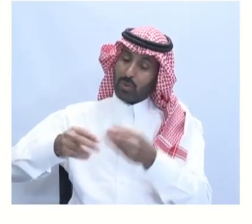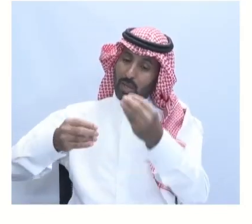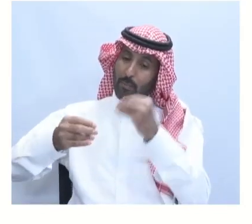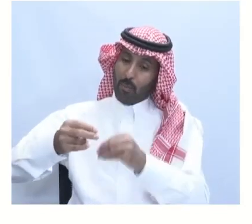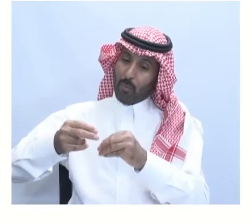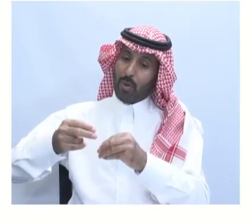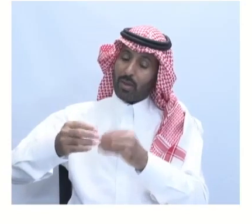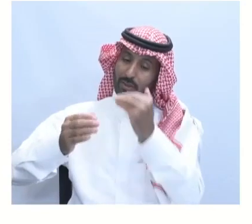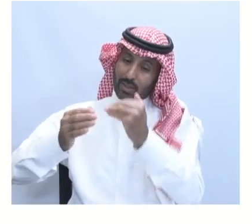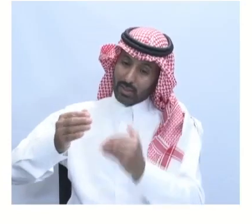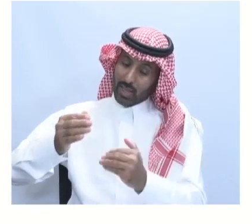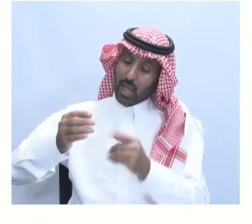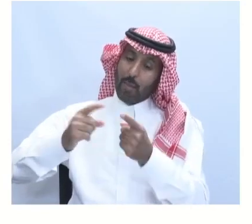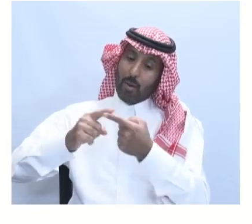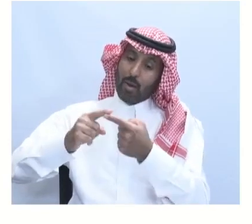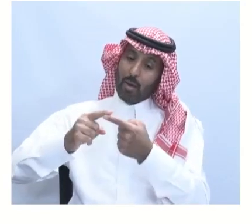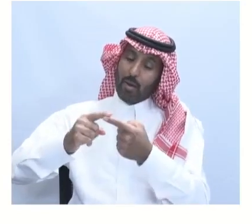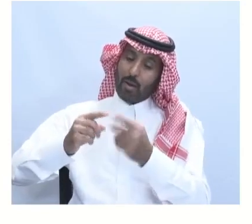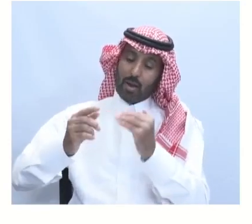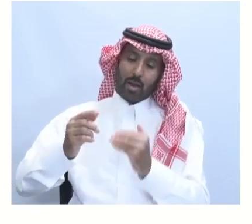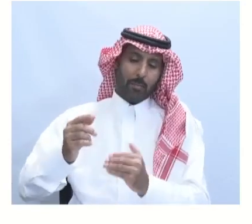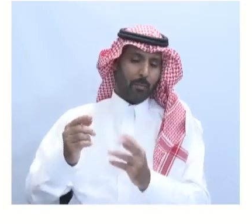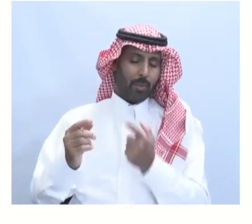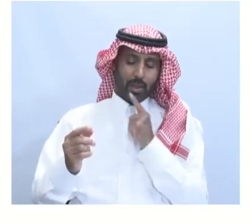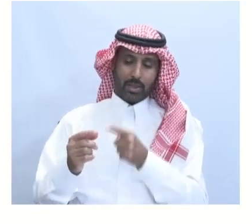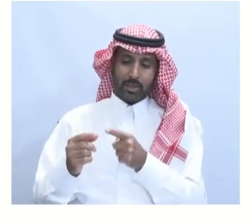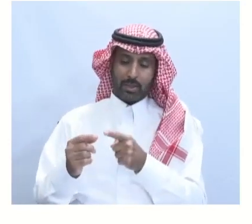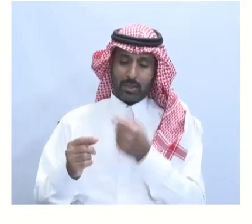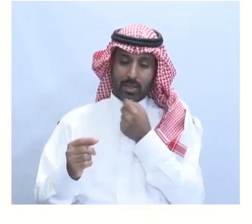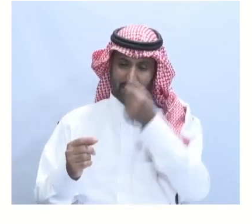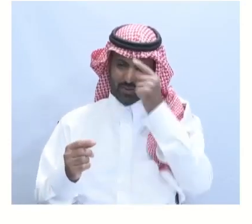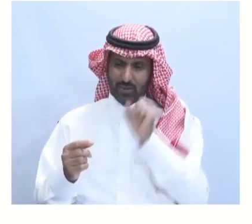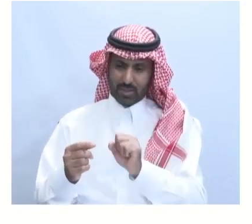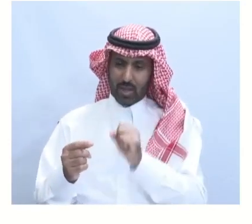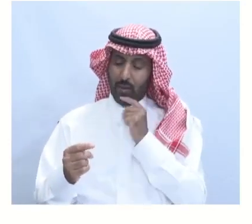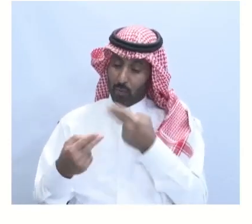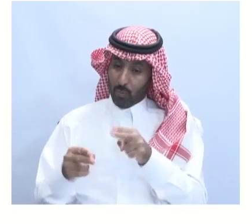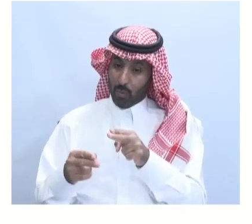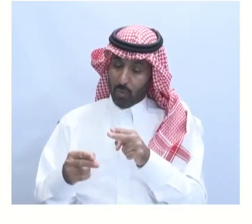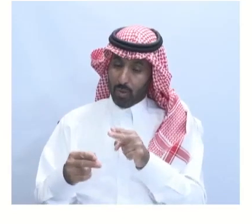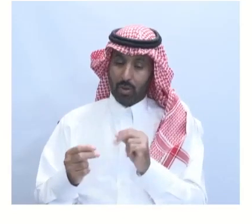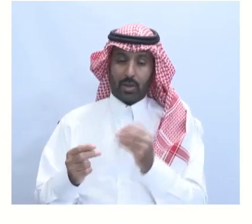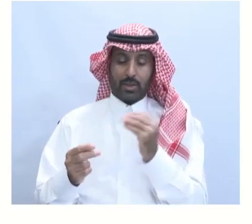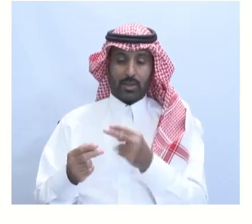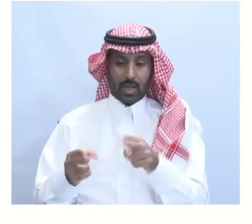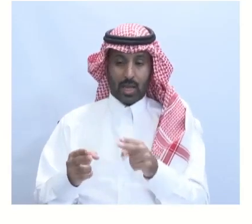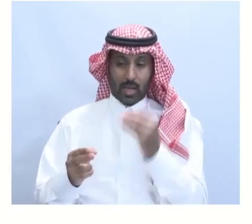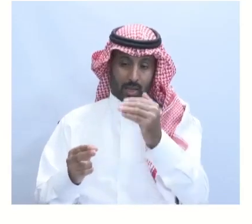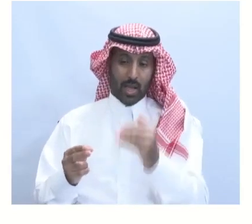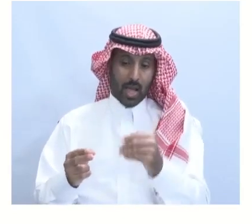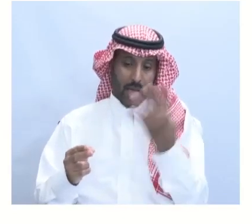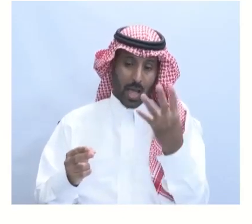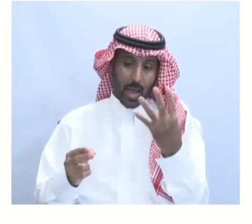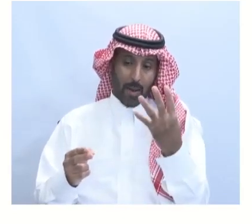وضعه على درجات بحسب ما يتصف به من صفات القبول اذا صارت اقسامه